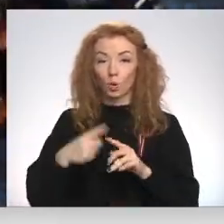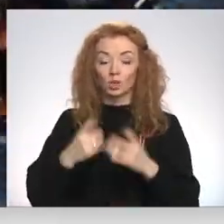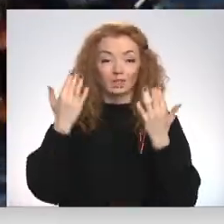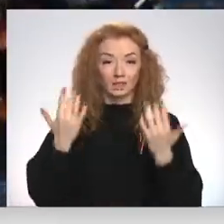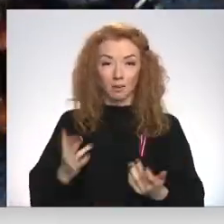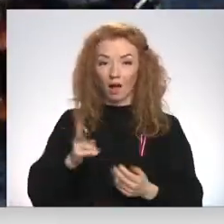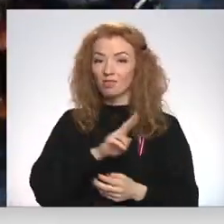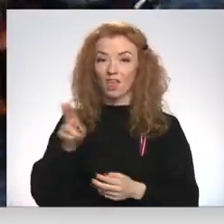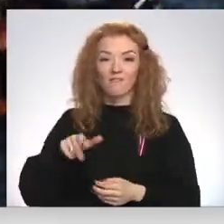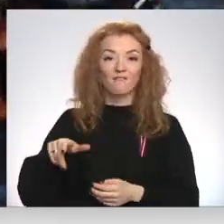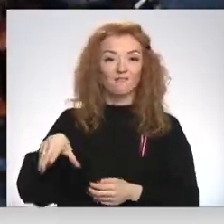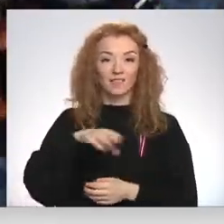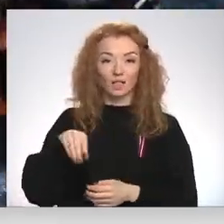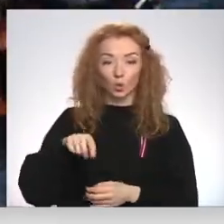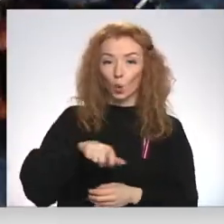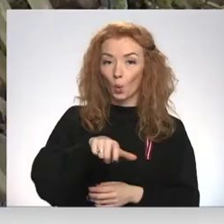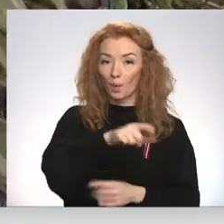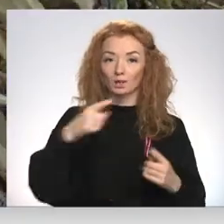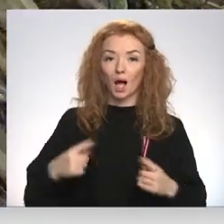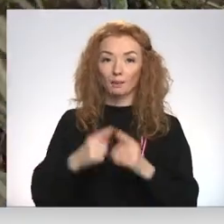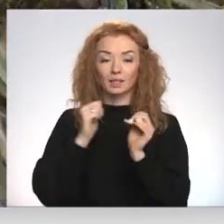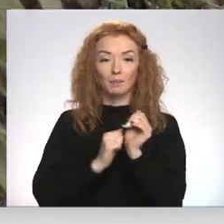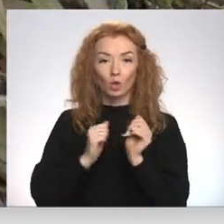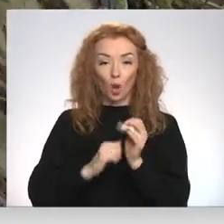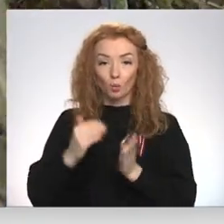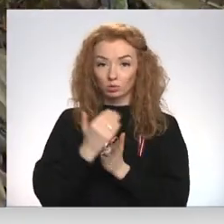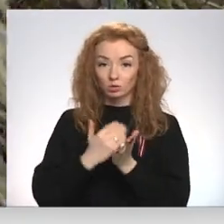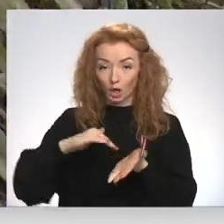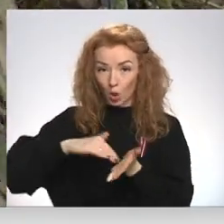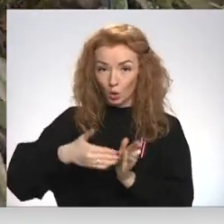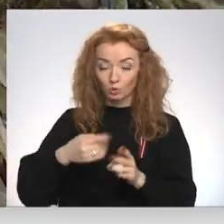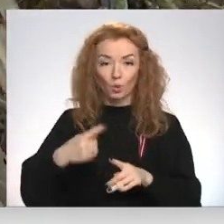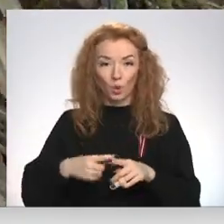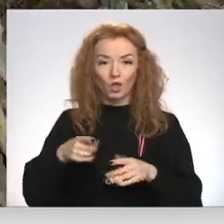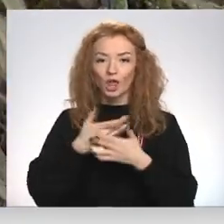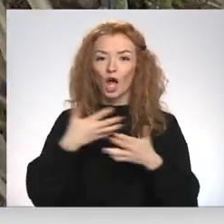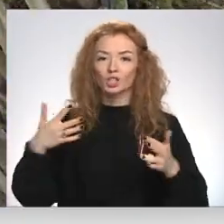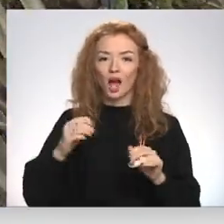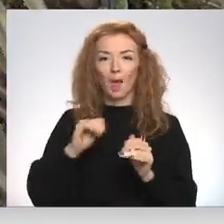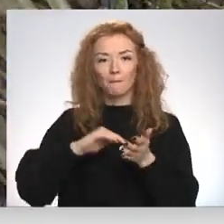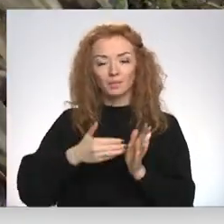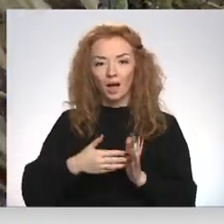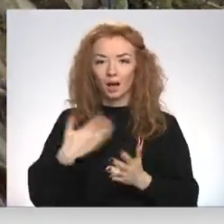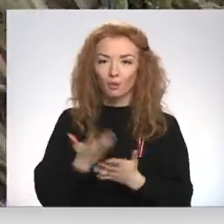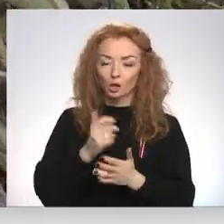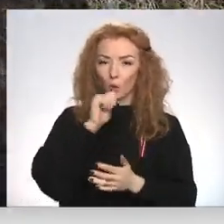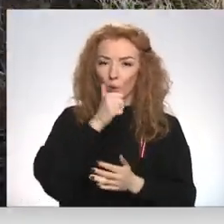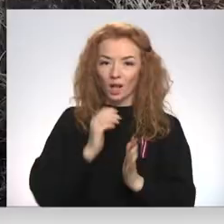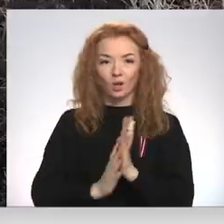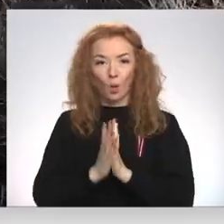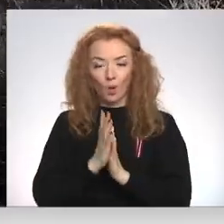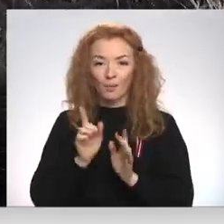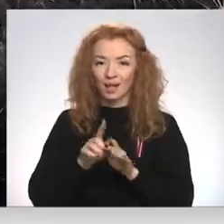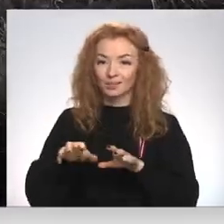ka ne visas upes atbilst biotopu statusam, vietai, kas nodrošina daudzveidīgus vides apstākļus ūdens organismiem un augiem. Lai